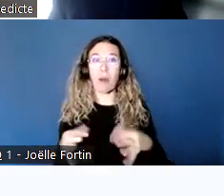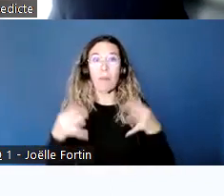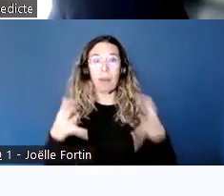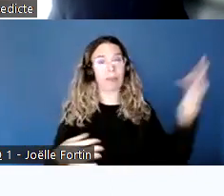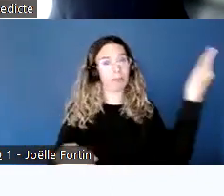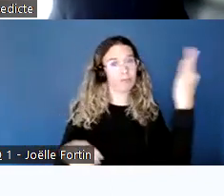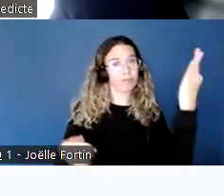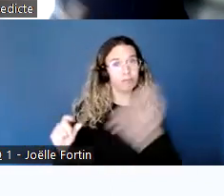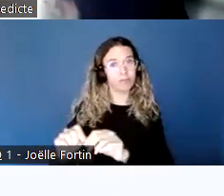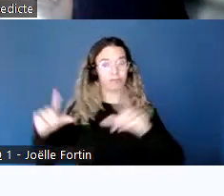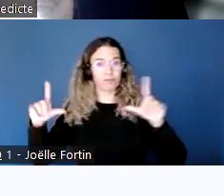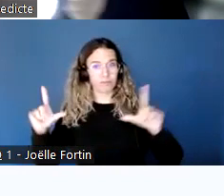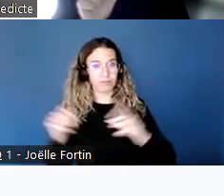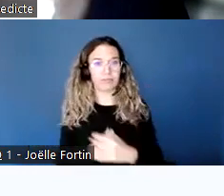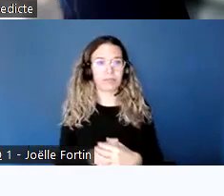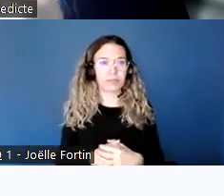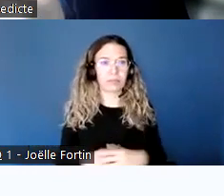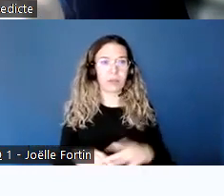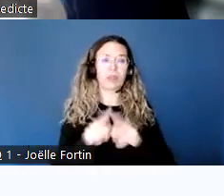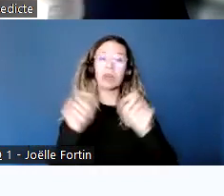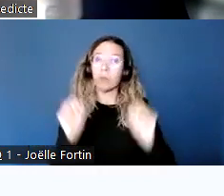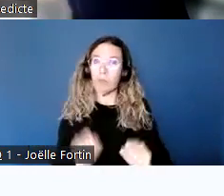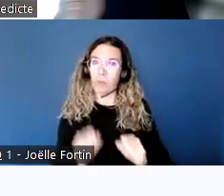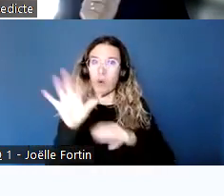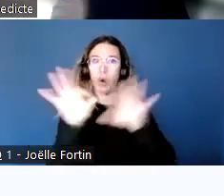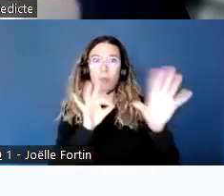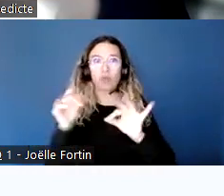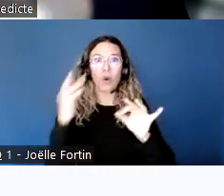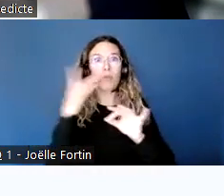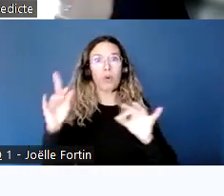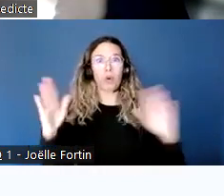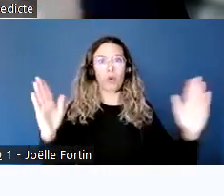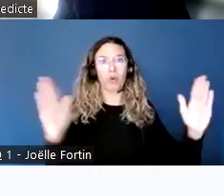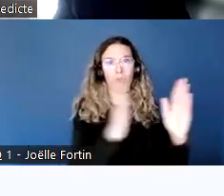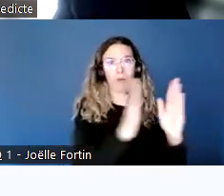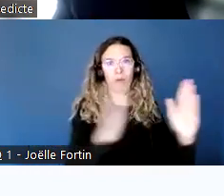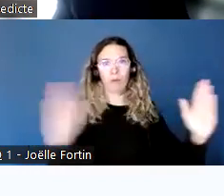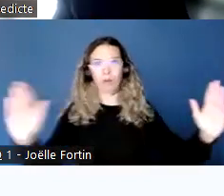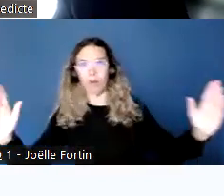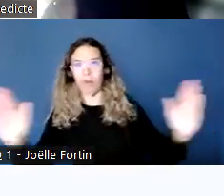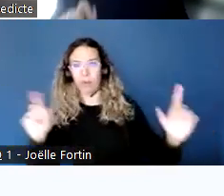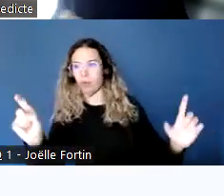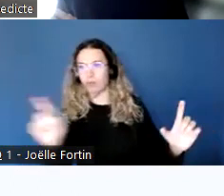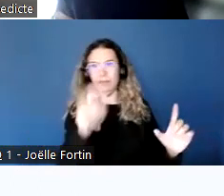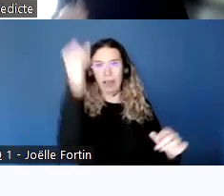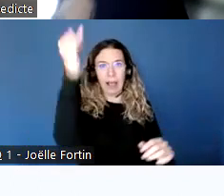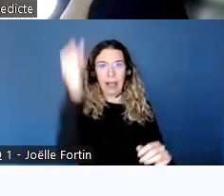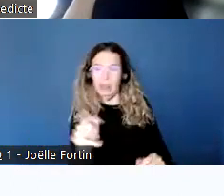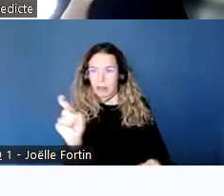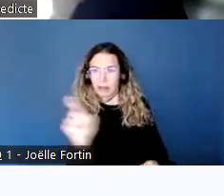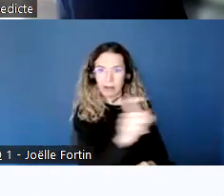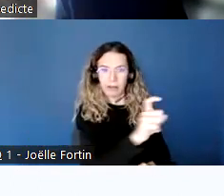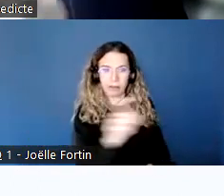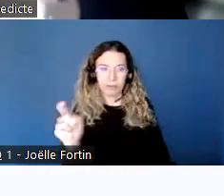présentent. Et vous avez des options pour changer la taille de ce que vous voyez sur votre écran. Donc, si vous